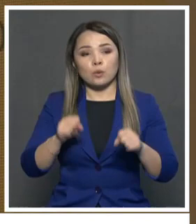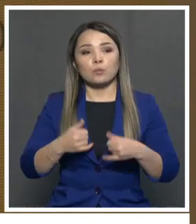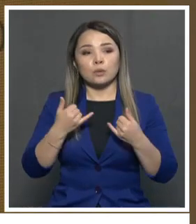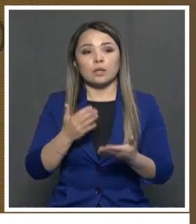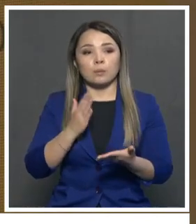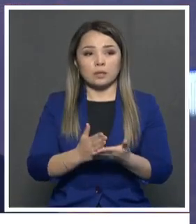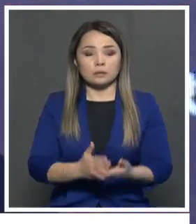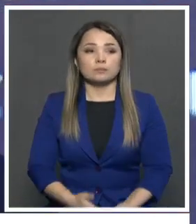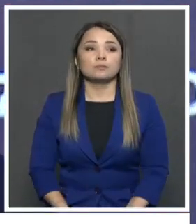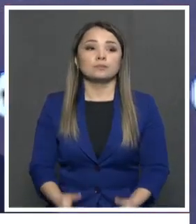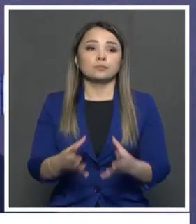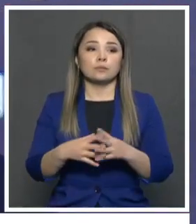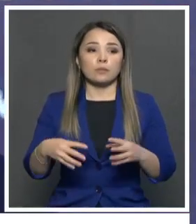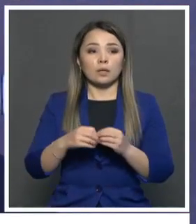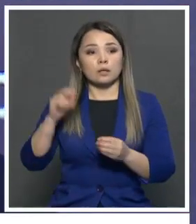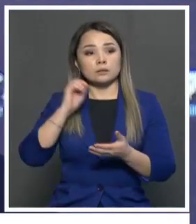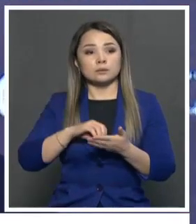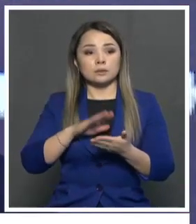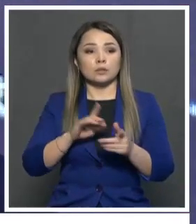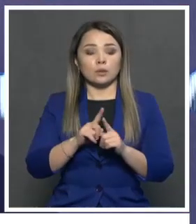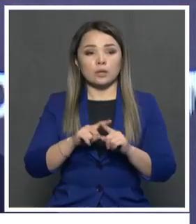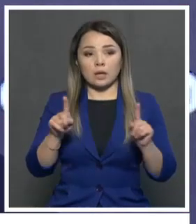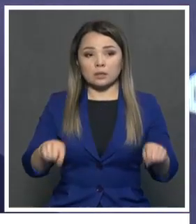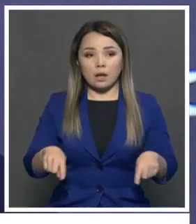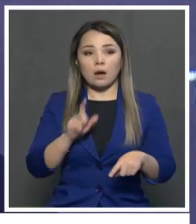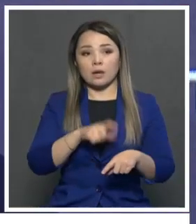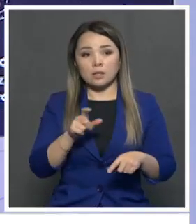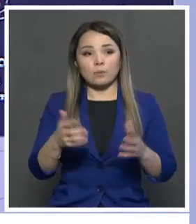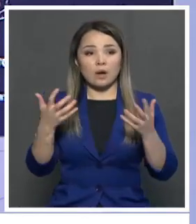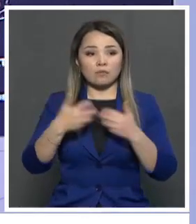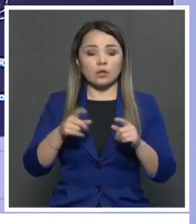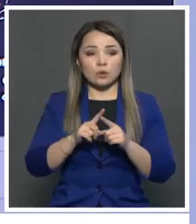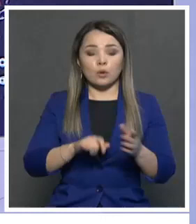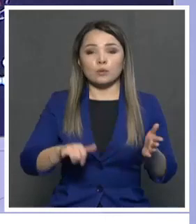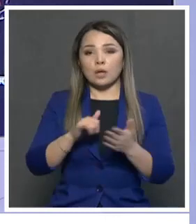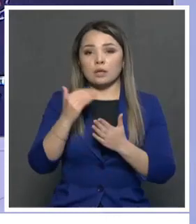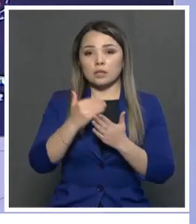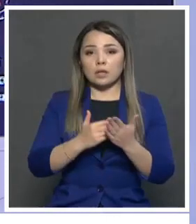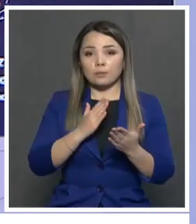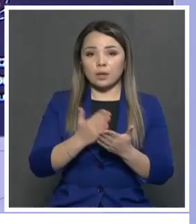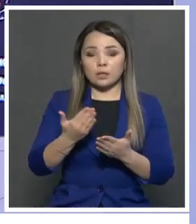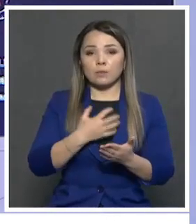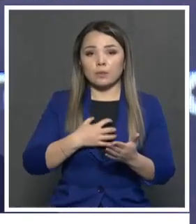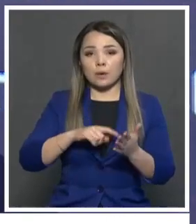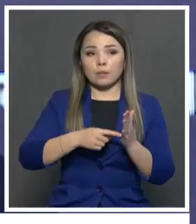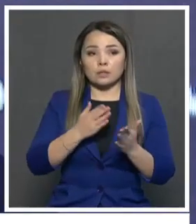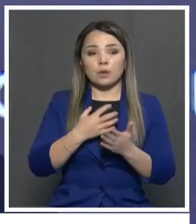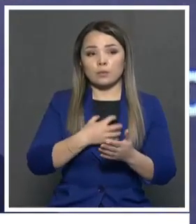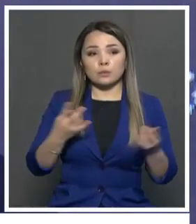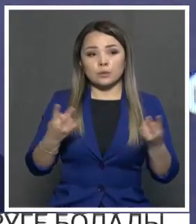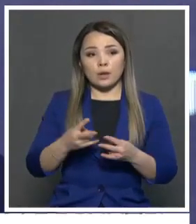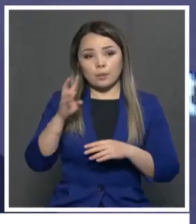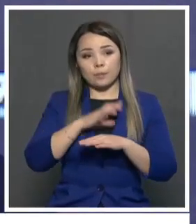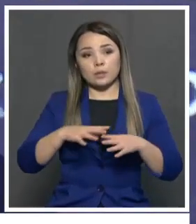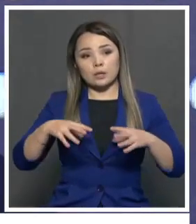береді. Отбасының цифрлық картасы азаматтардың деректерін автоматтырған режимде өңдейтін болады. Негізгі мақсат мұқтаж отбасыларға